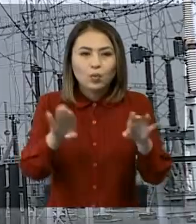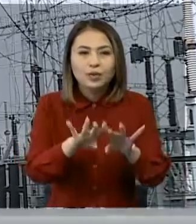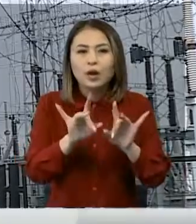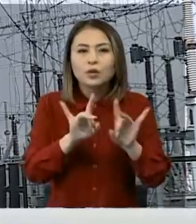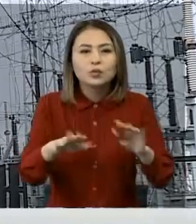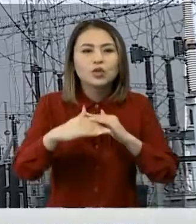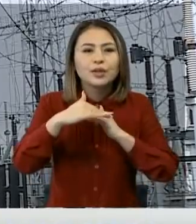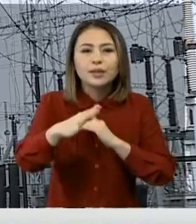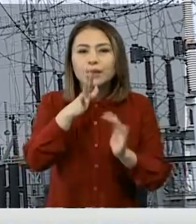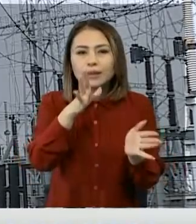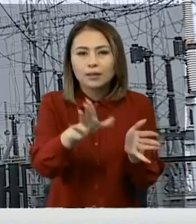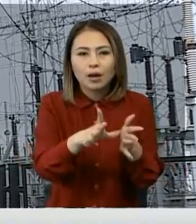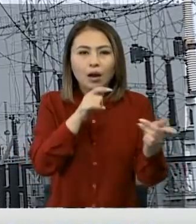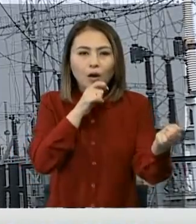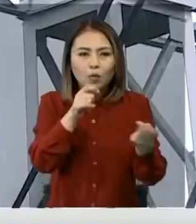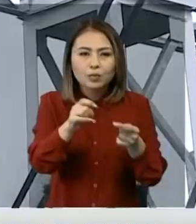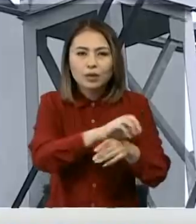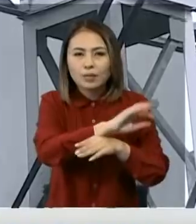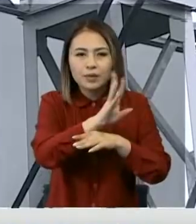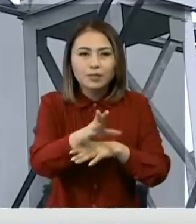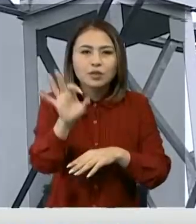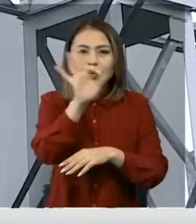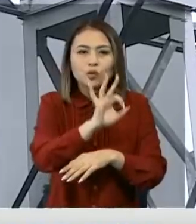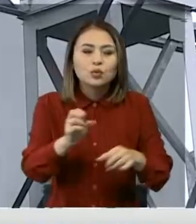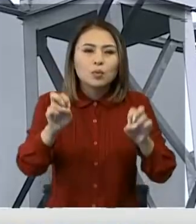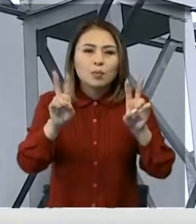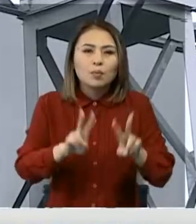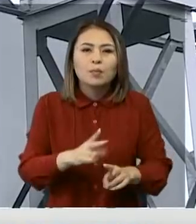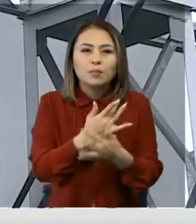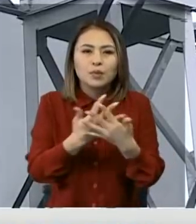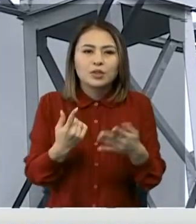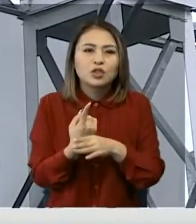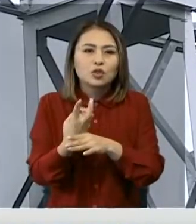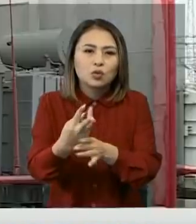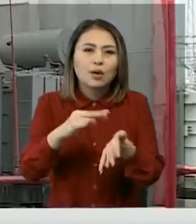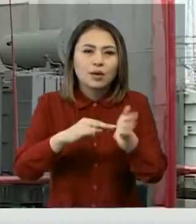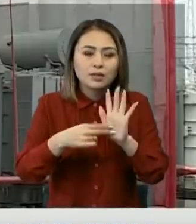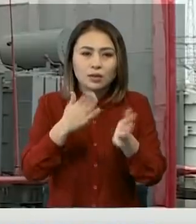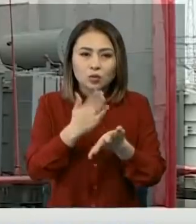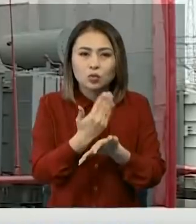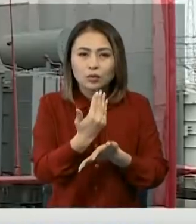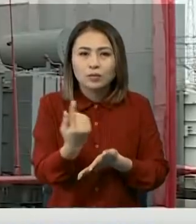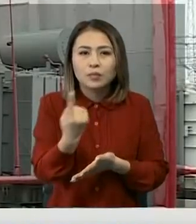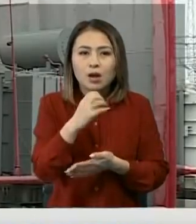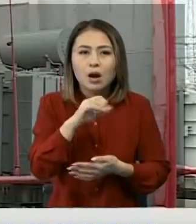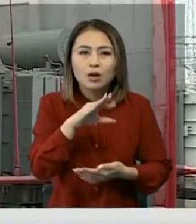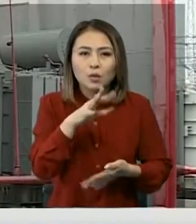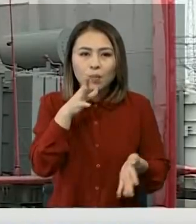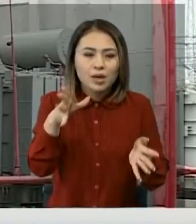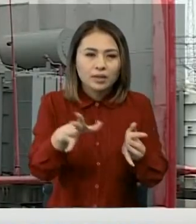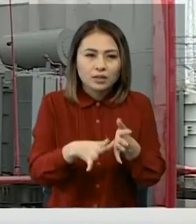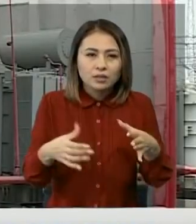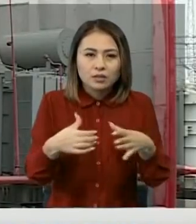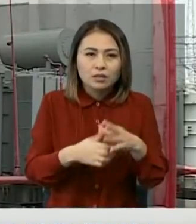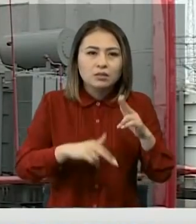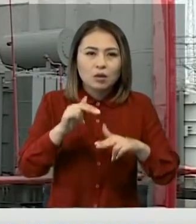мәлімдеді. Оның айтуынша, елдің энергетикалық қауіпсіздігін қамтамасыз ету үшін мамандар бірнеше жоба қарастырады. Соның бірі атом